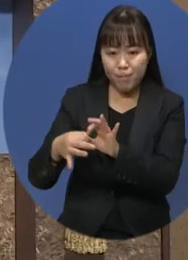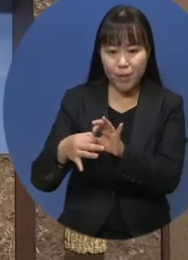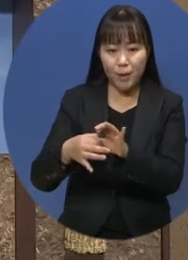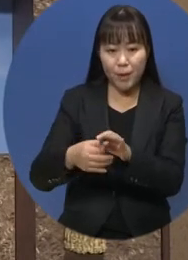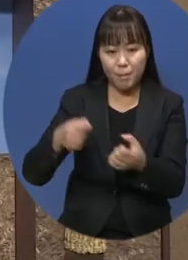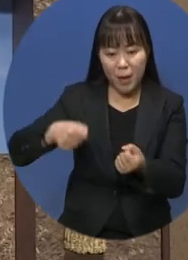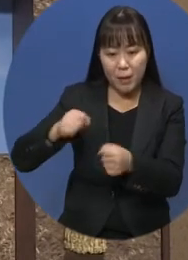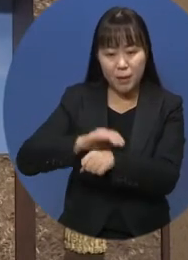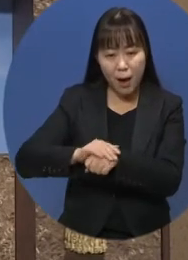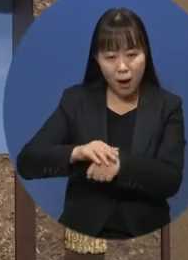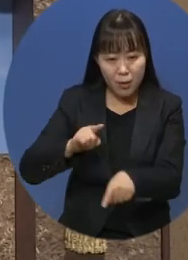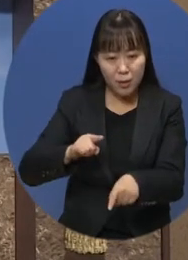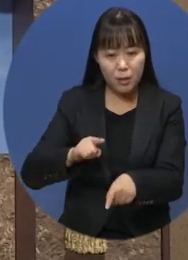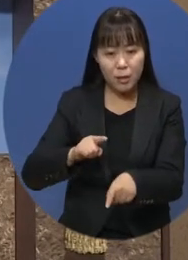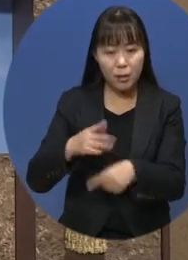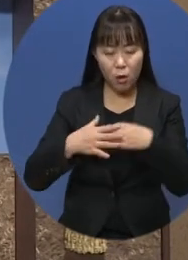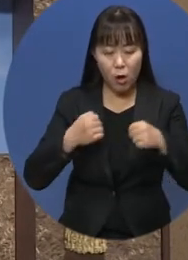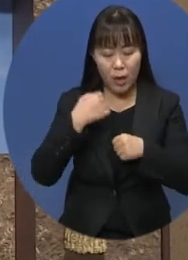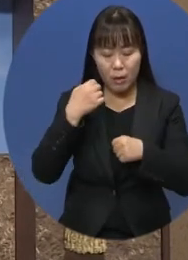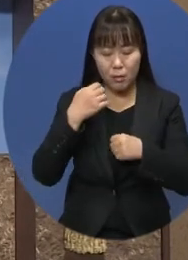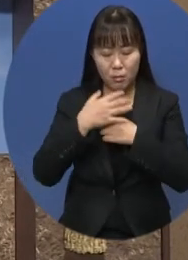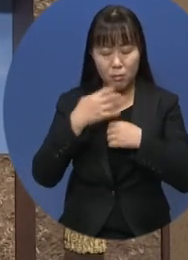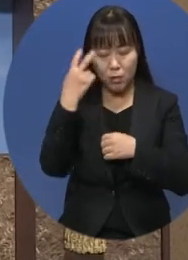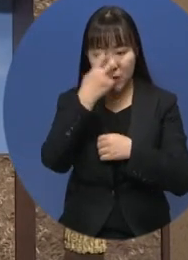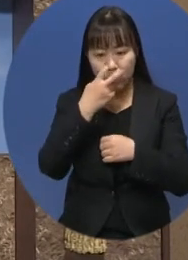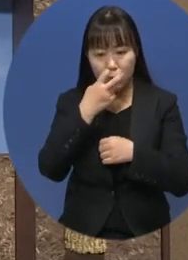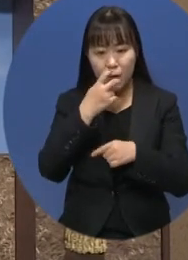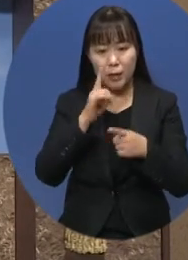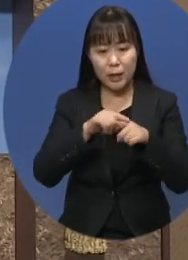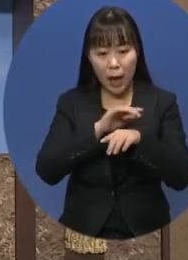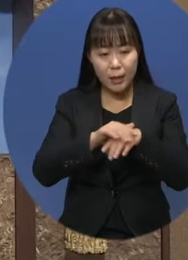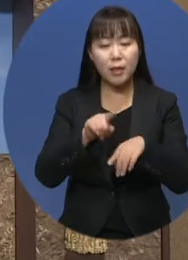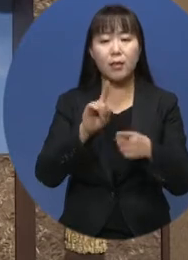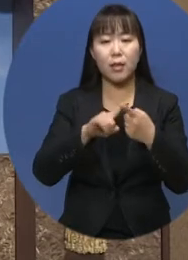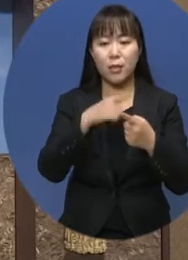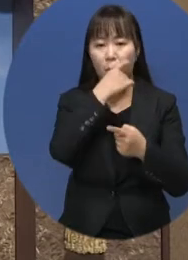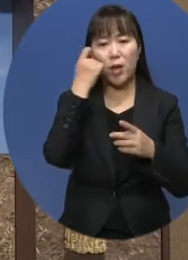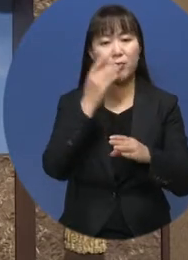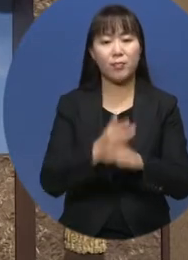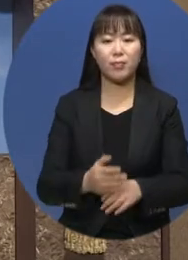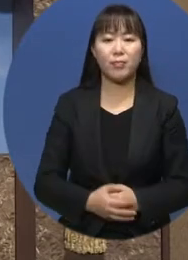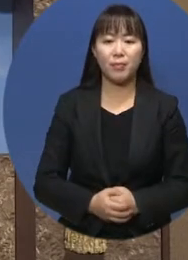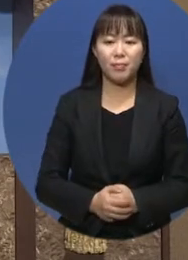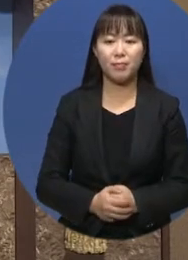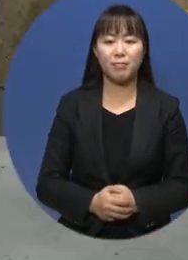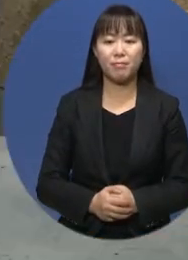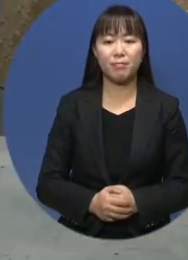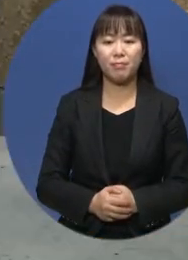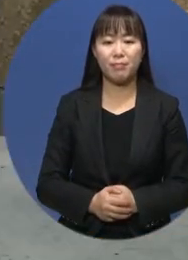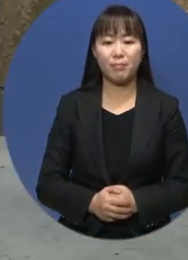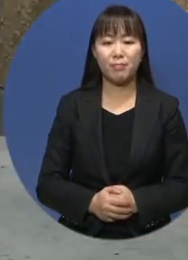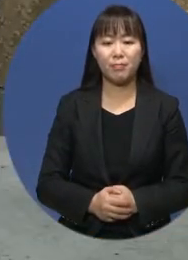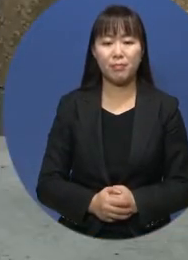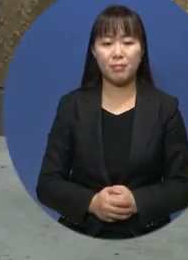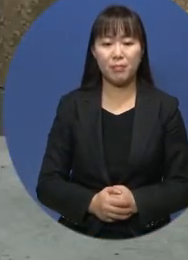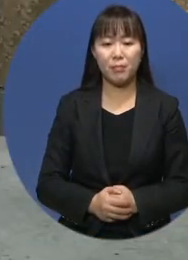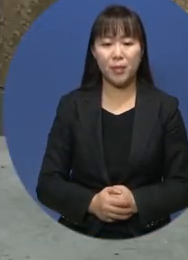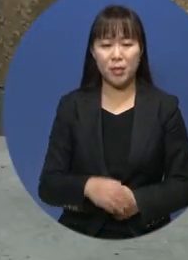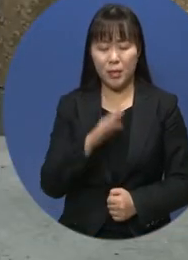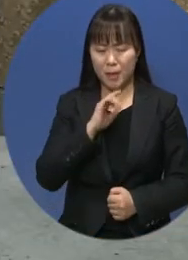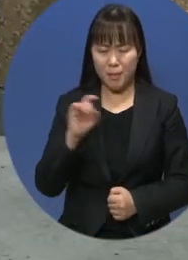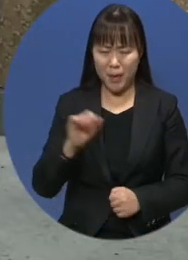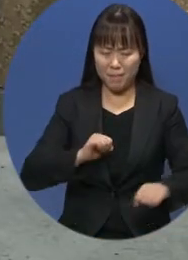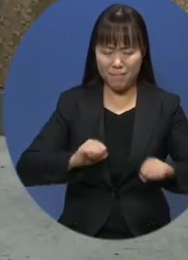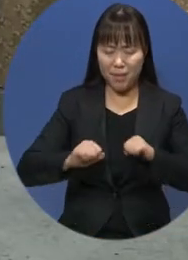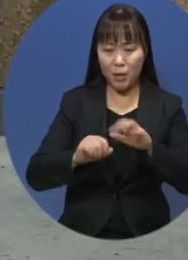자라는지 예 2 지금 건강상태 짊어 잘 쓰는지 예 하 챙기고 있습니다 어 그러니까 해 속한 대처로